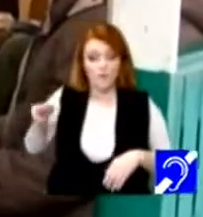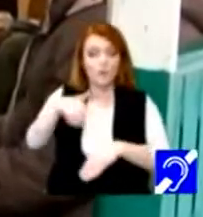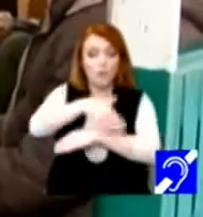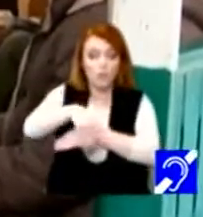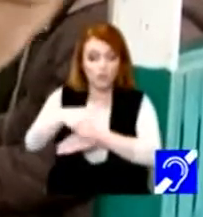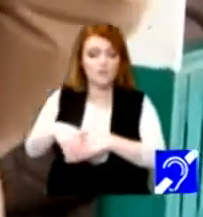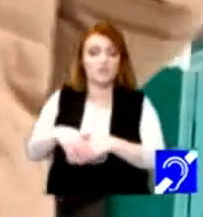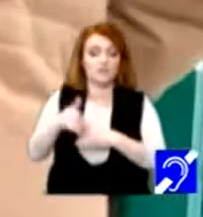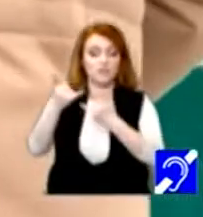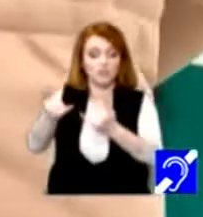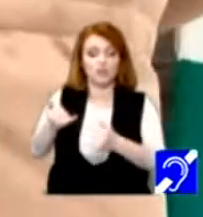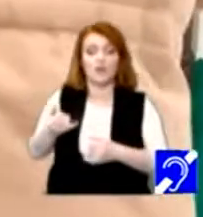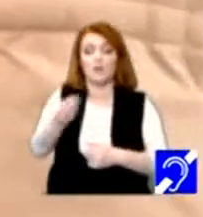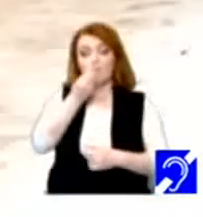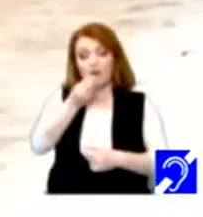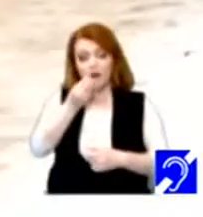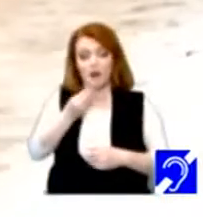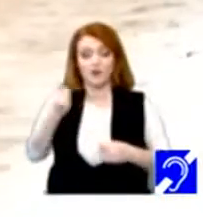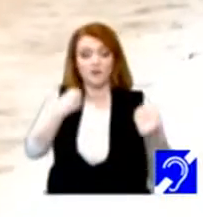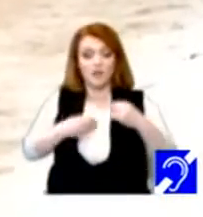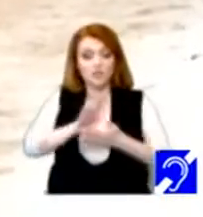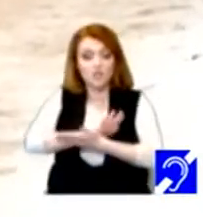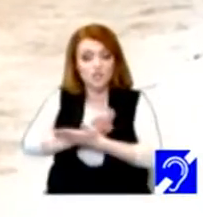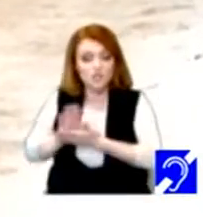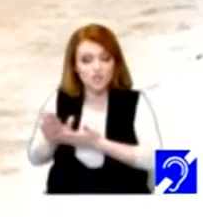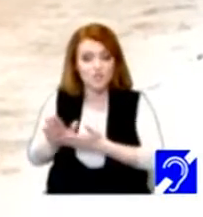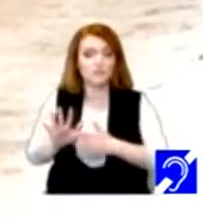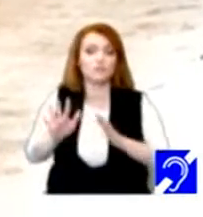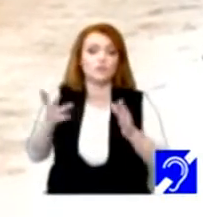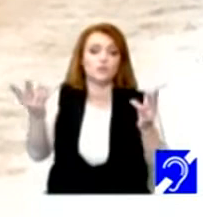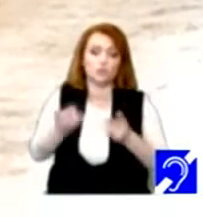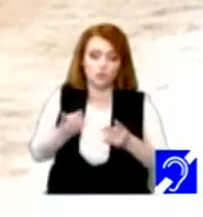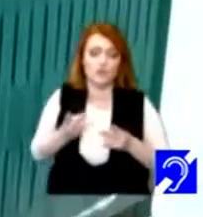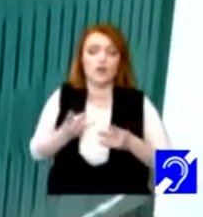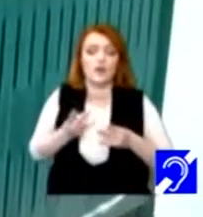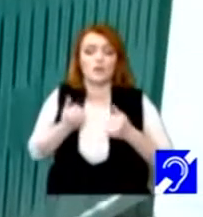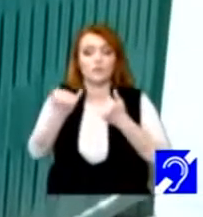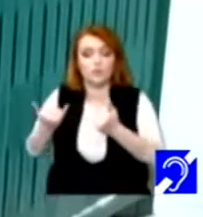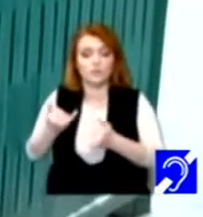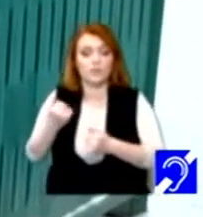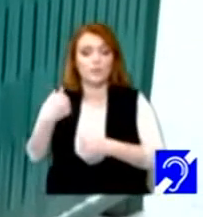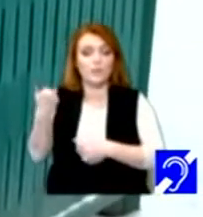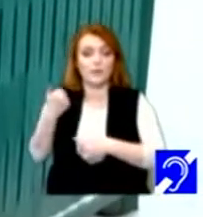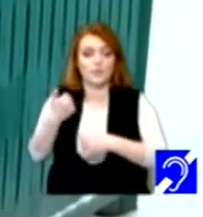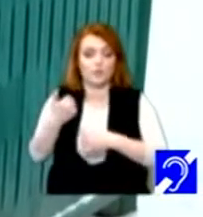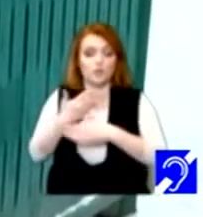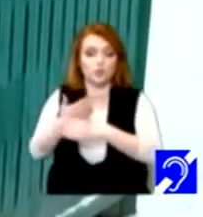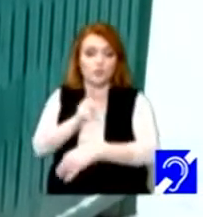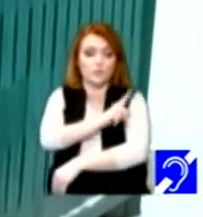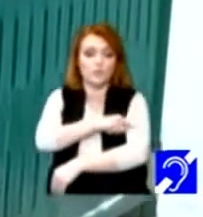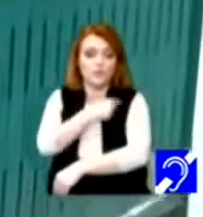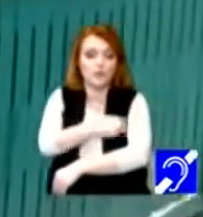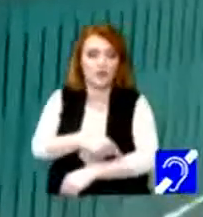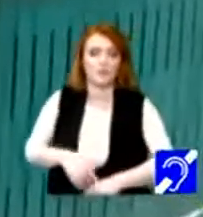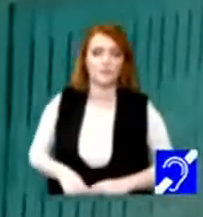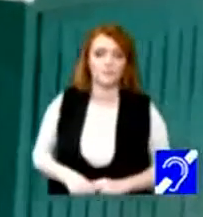primesc hrană, haine curate și asistență medicală în caz de necesitate. Ultimele două săptămâni de zile,